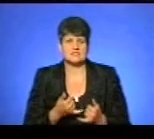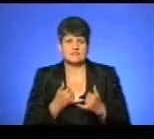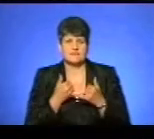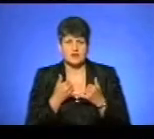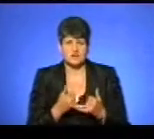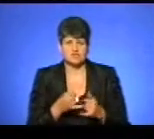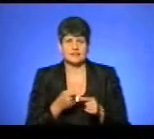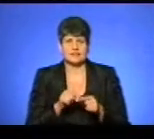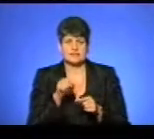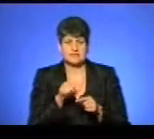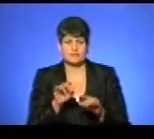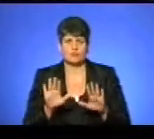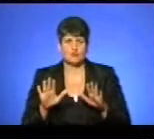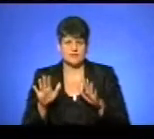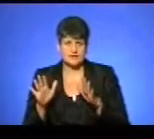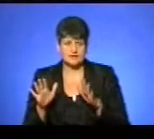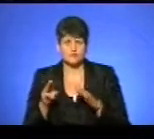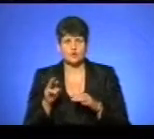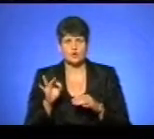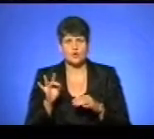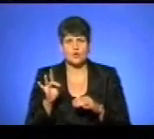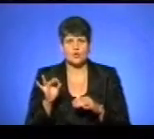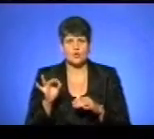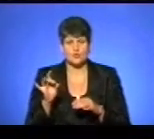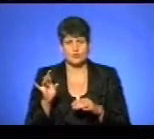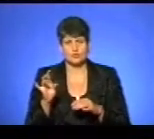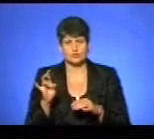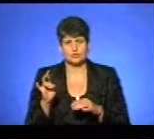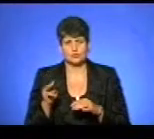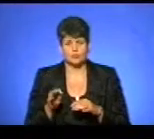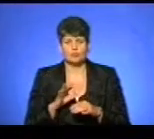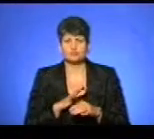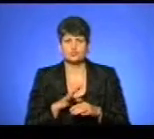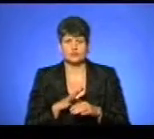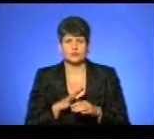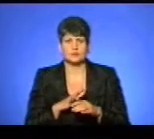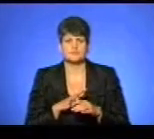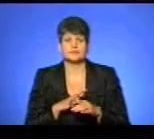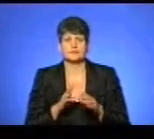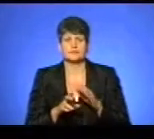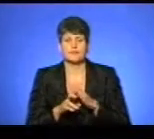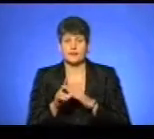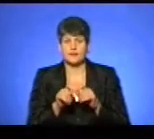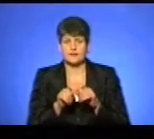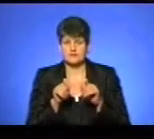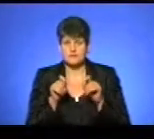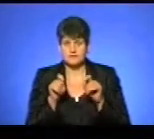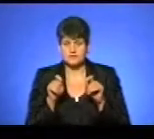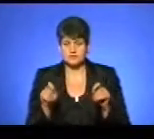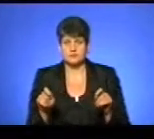які вони присвячені саме цим подіям. Зокрема, в Торонто така була відкрита єпархія і до